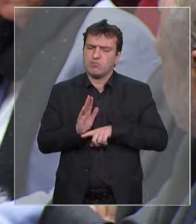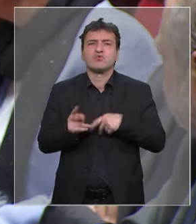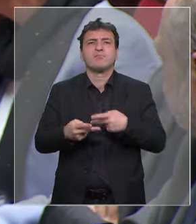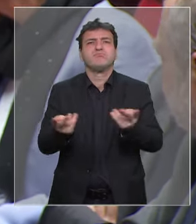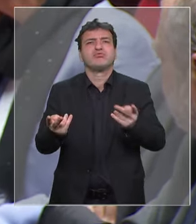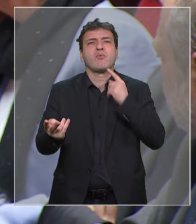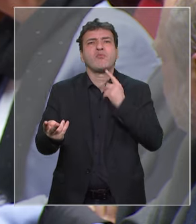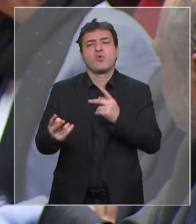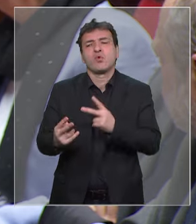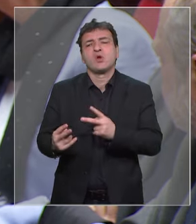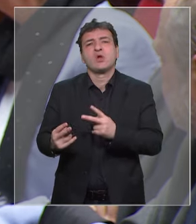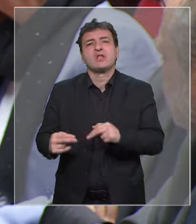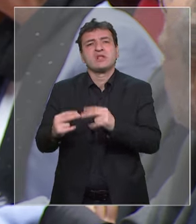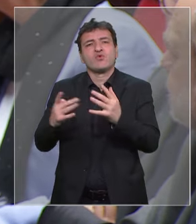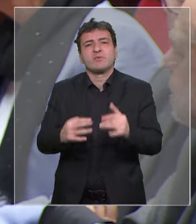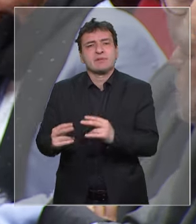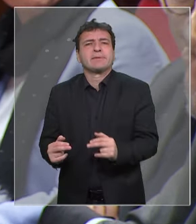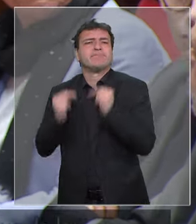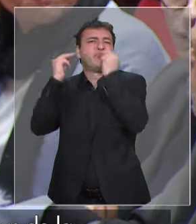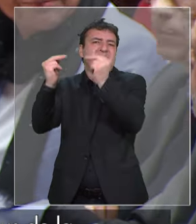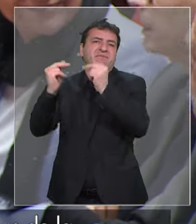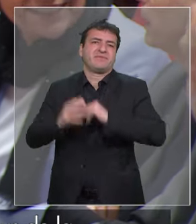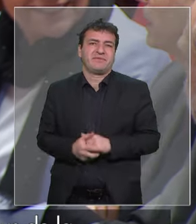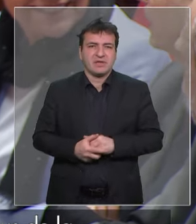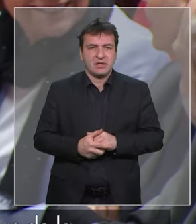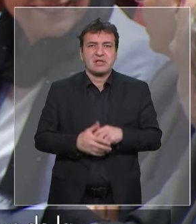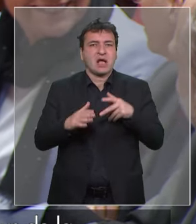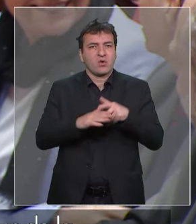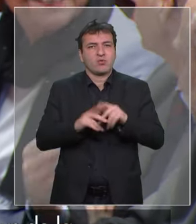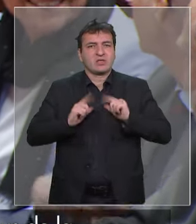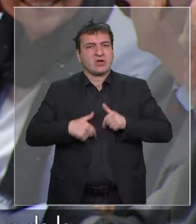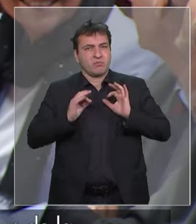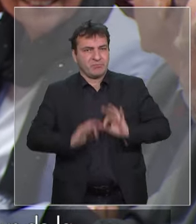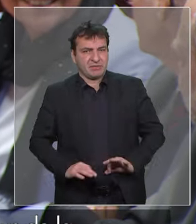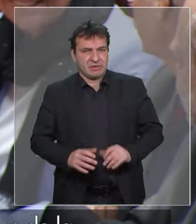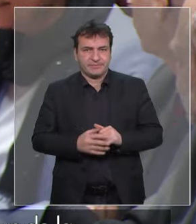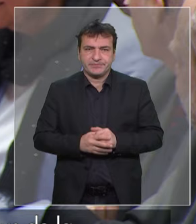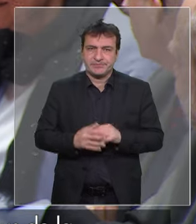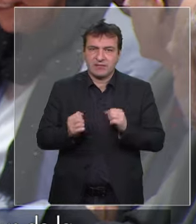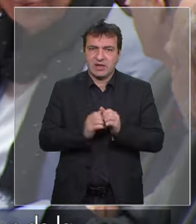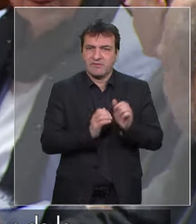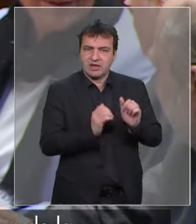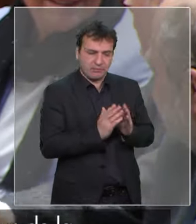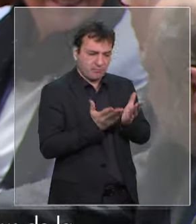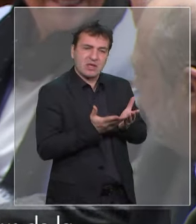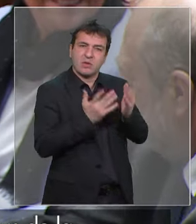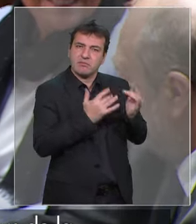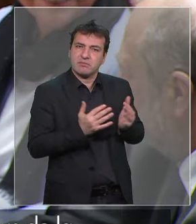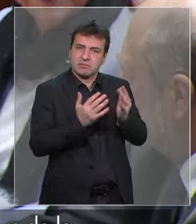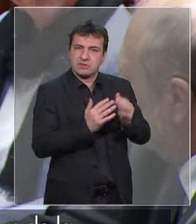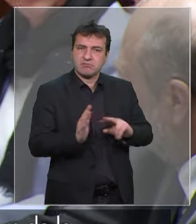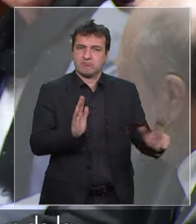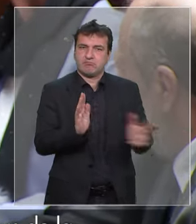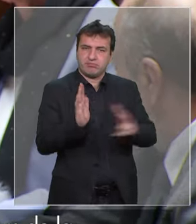pour relever le niveau des élèves français en mathématiques. Ça commence à l'école primaire, avec des manuels en mathématiques